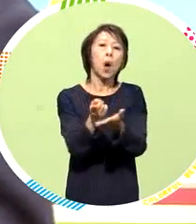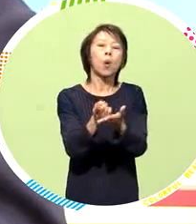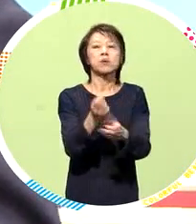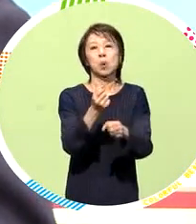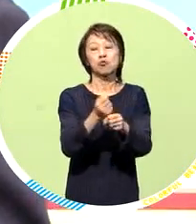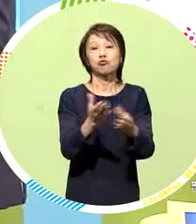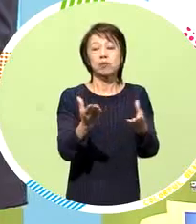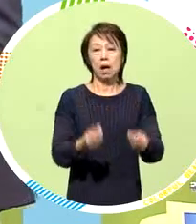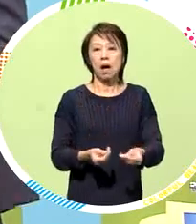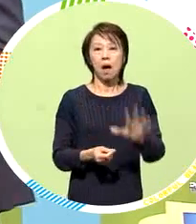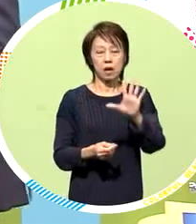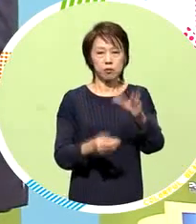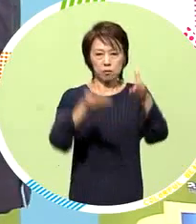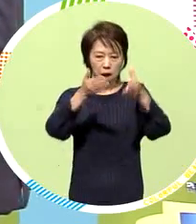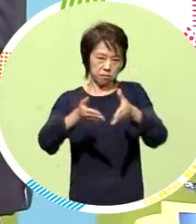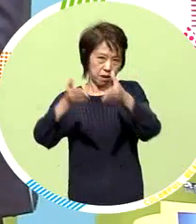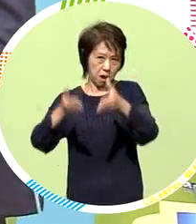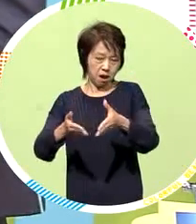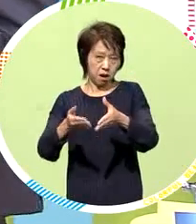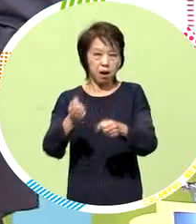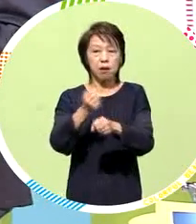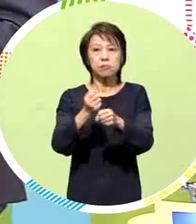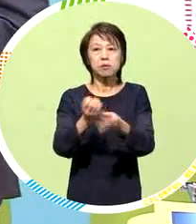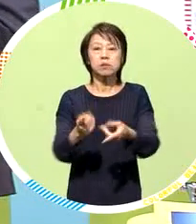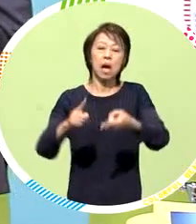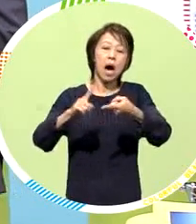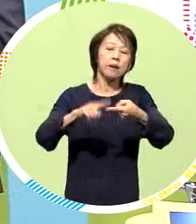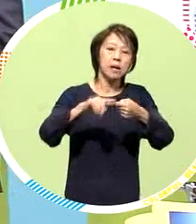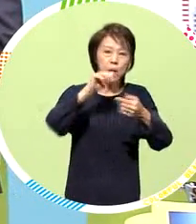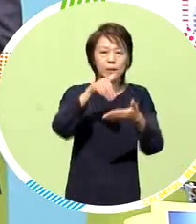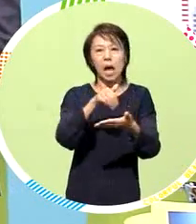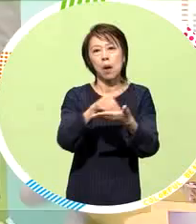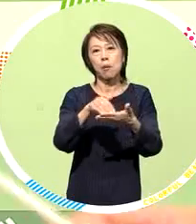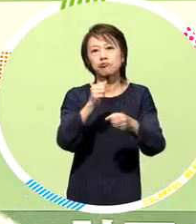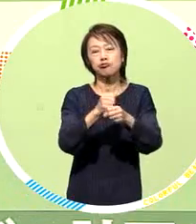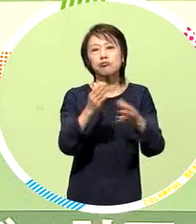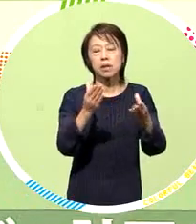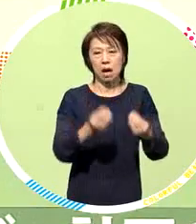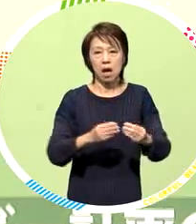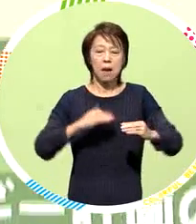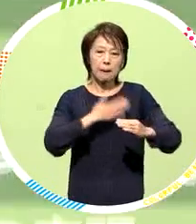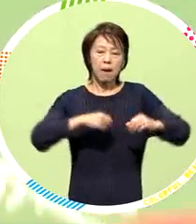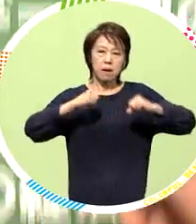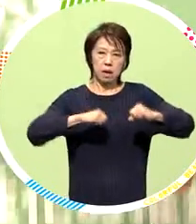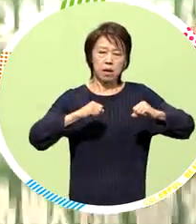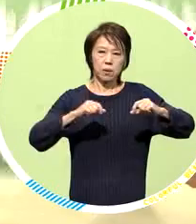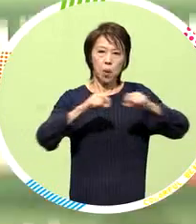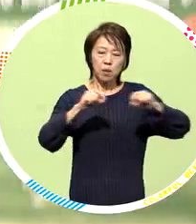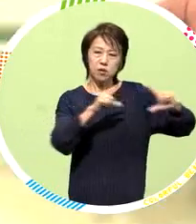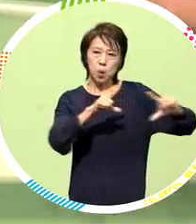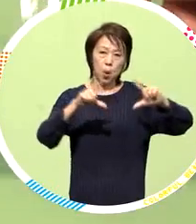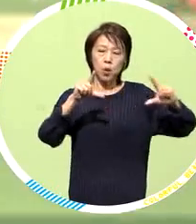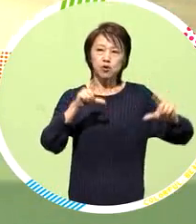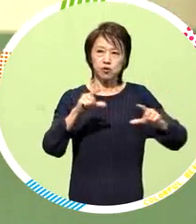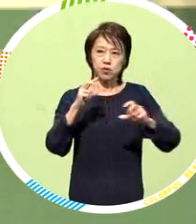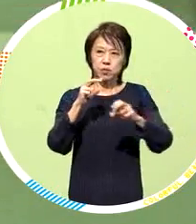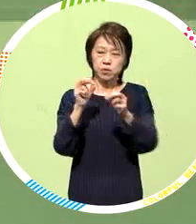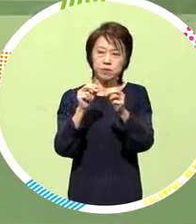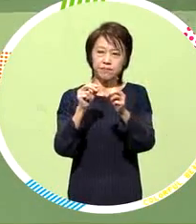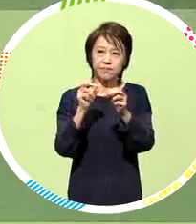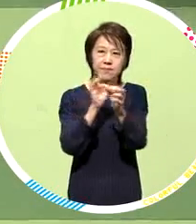5つの柱それをによって予算を作ってあります健康長寿経済のエンジン安全